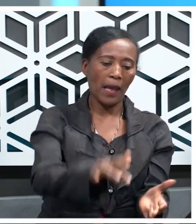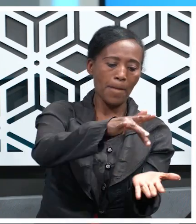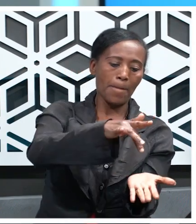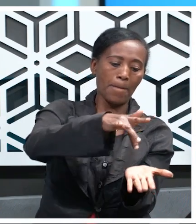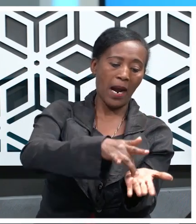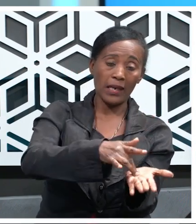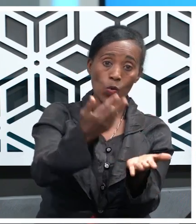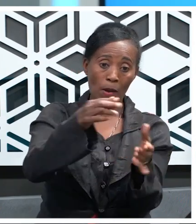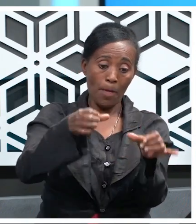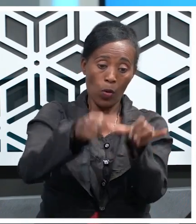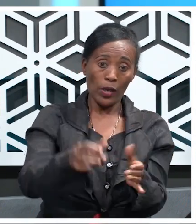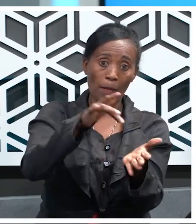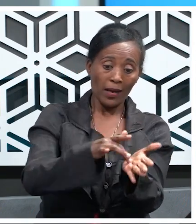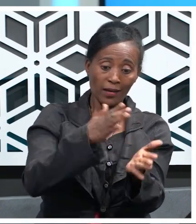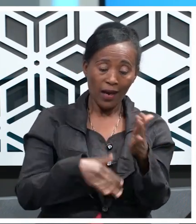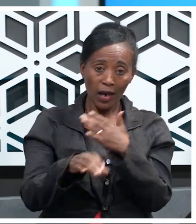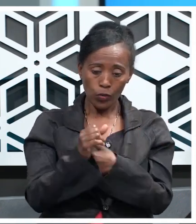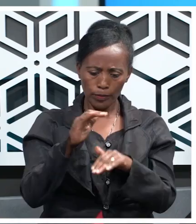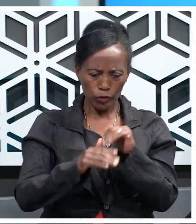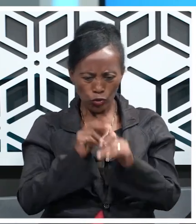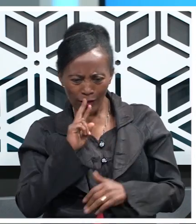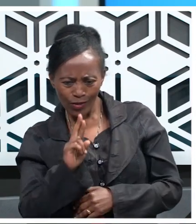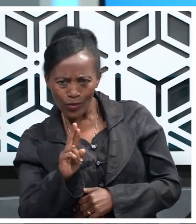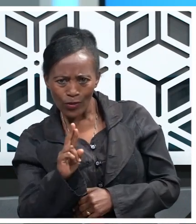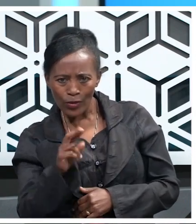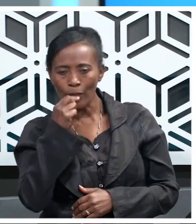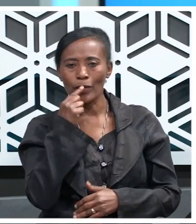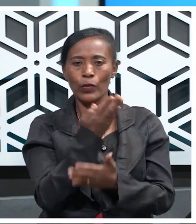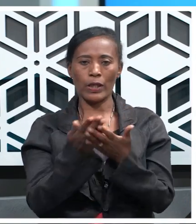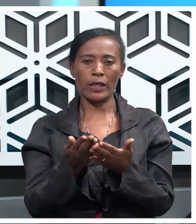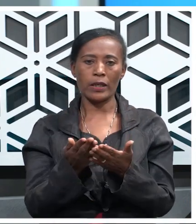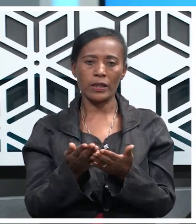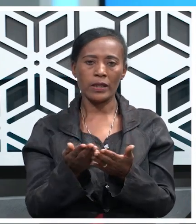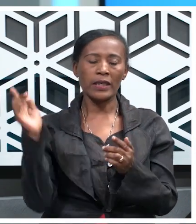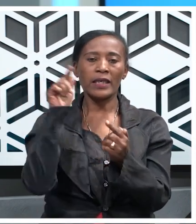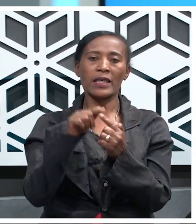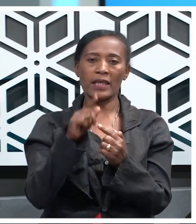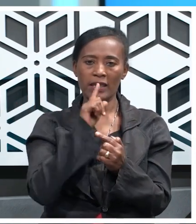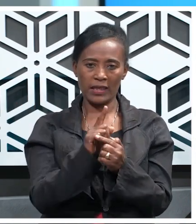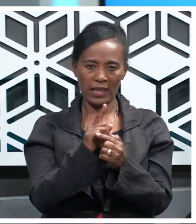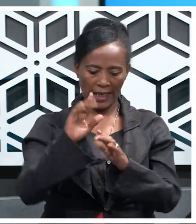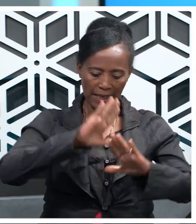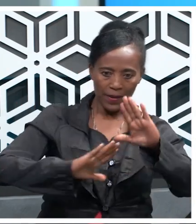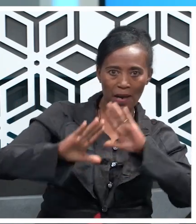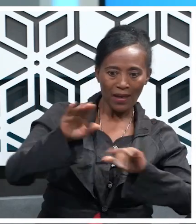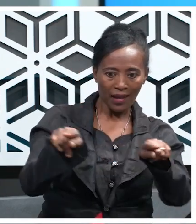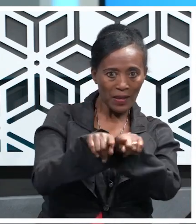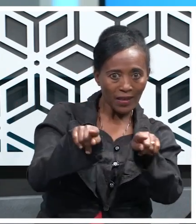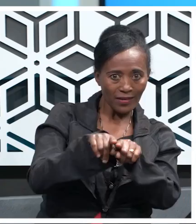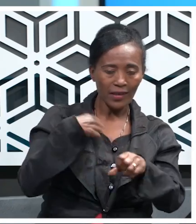የኳራንቲን ማዕከላት ወይም ማቆያ ማዕከላት ለአካል ጉዳተኞች ምቹ ናቸው ወይ የሚለውን እንደ ኦዲት አይነት